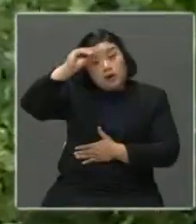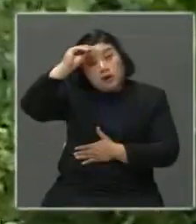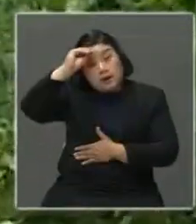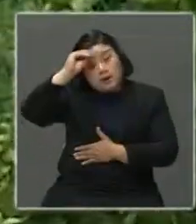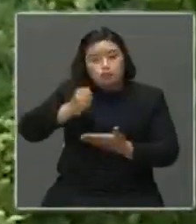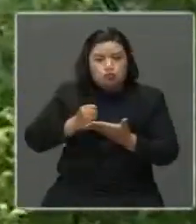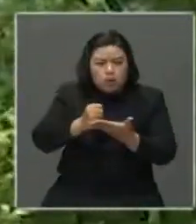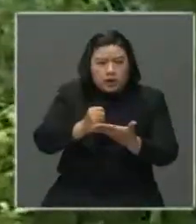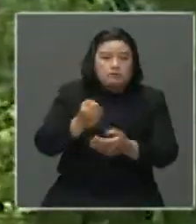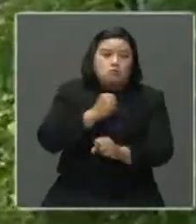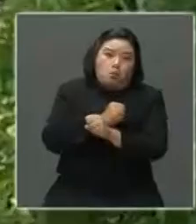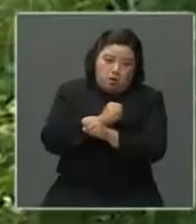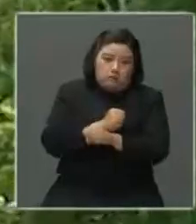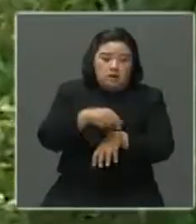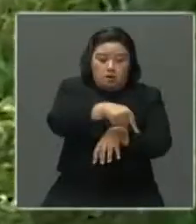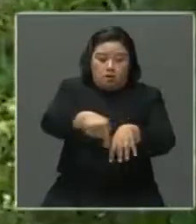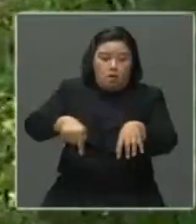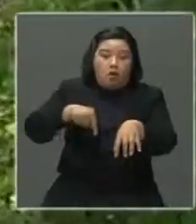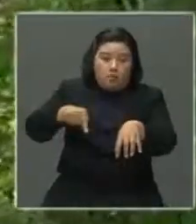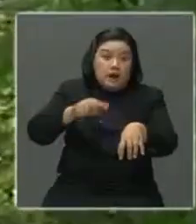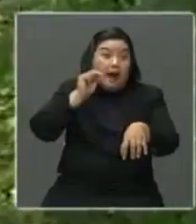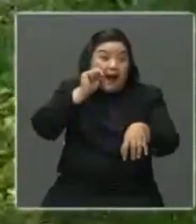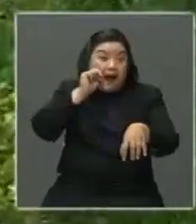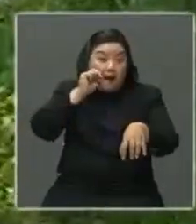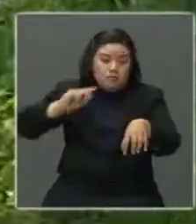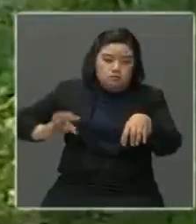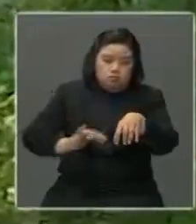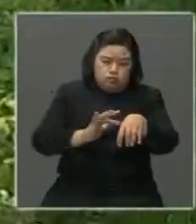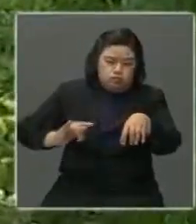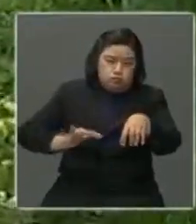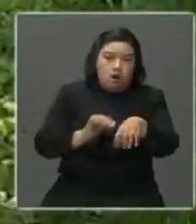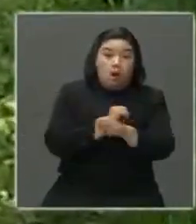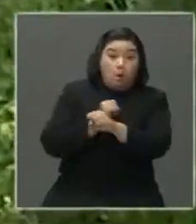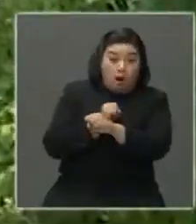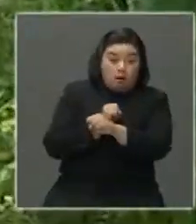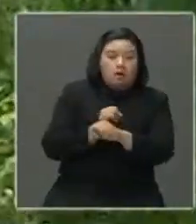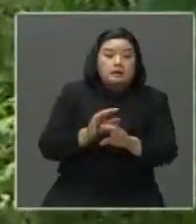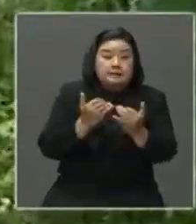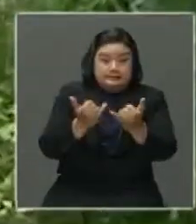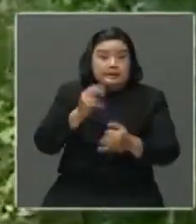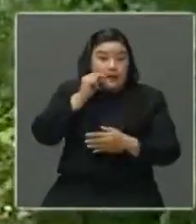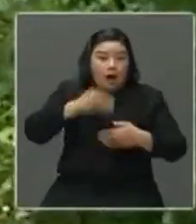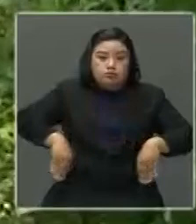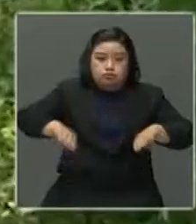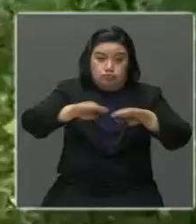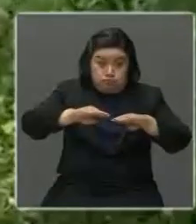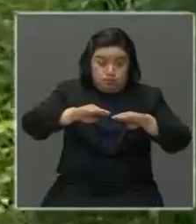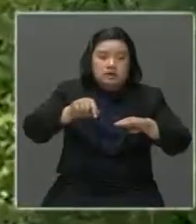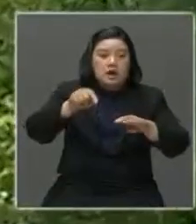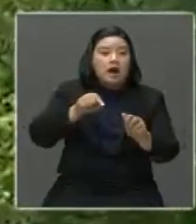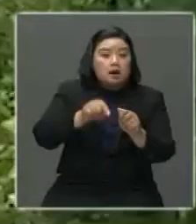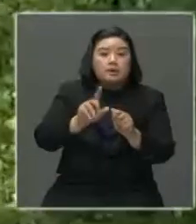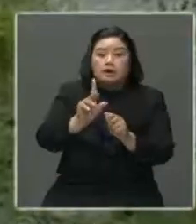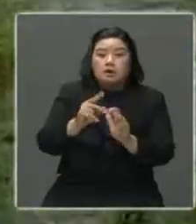บริเวณหน้าประตูรั้วค่ะเพื่อไม่ให้น้ำเนี่ยมันไหลเข้าสู่โรงเรียนนะคะส่วนที่อ่างเก็บน้ำหนองสิอำเภอขุนหาญขณ